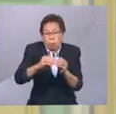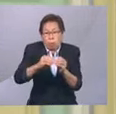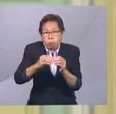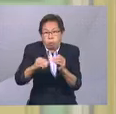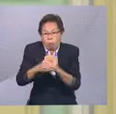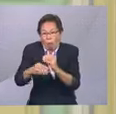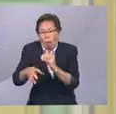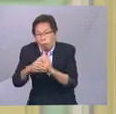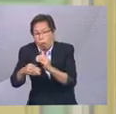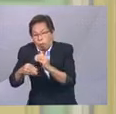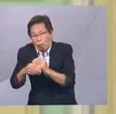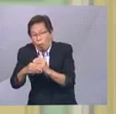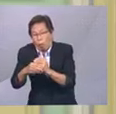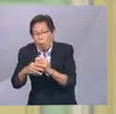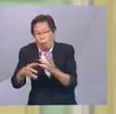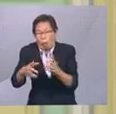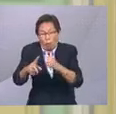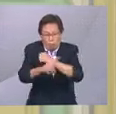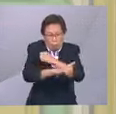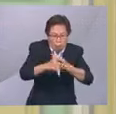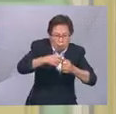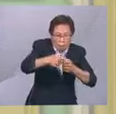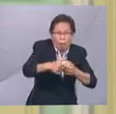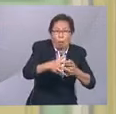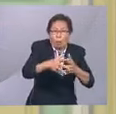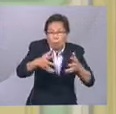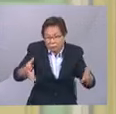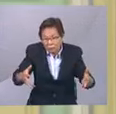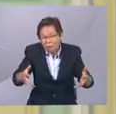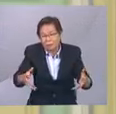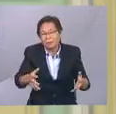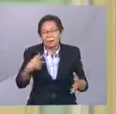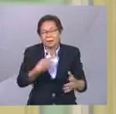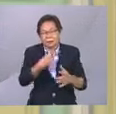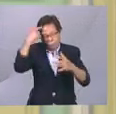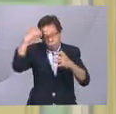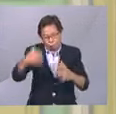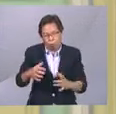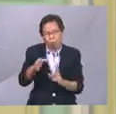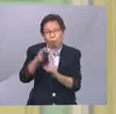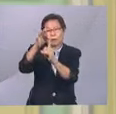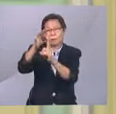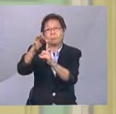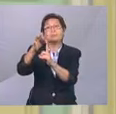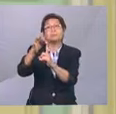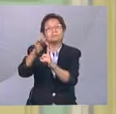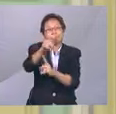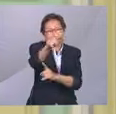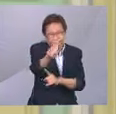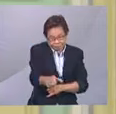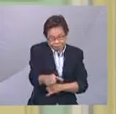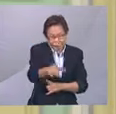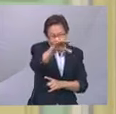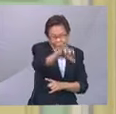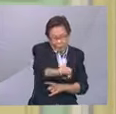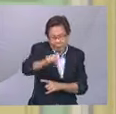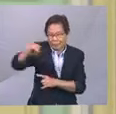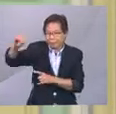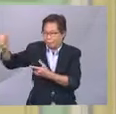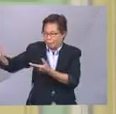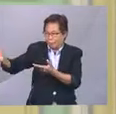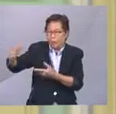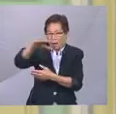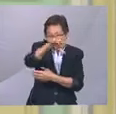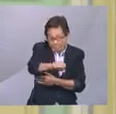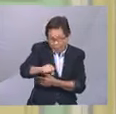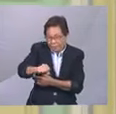yang di Kompang jadi Baitullah kita putuskan tadi keutamaan kita adalah bahwa mereka ke mahkamah diadili oleh Mahkamah dan